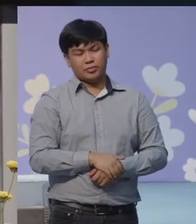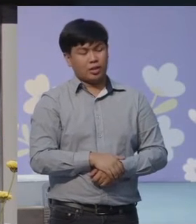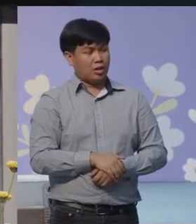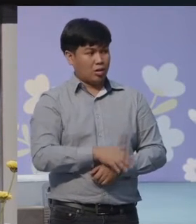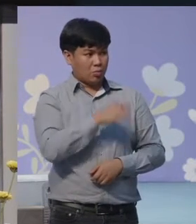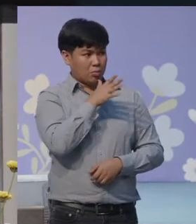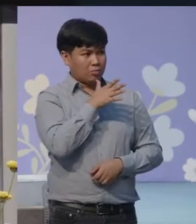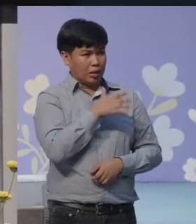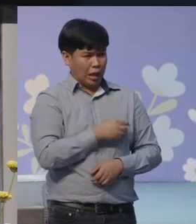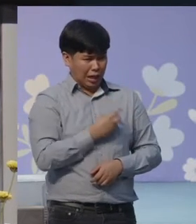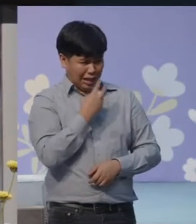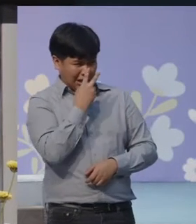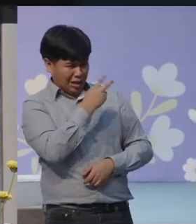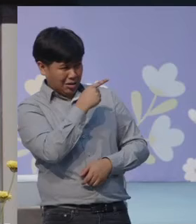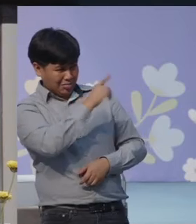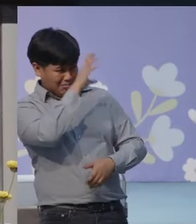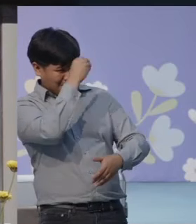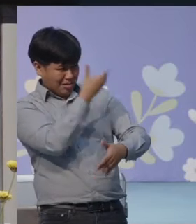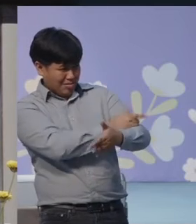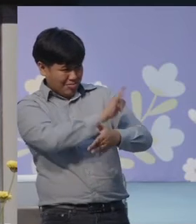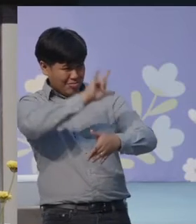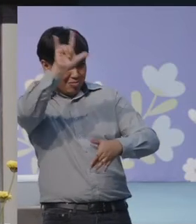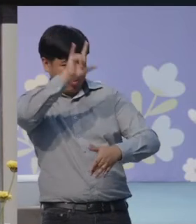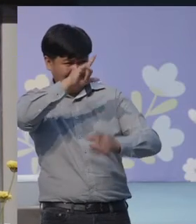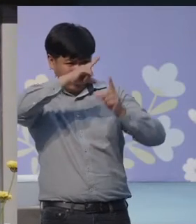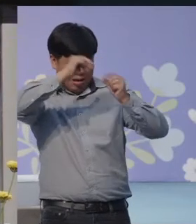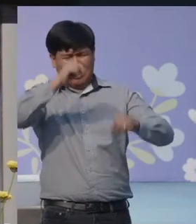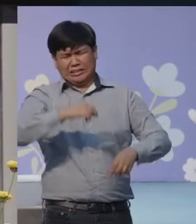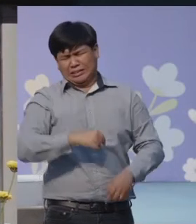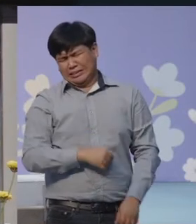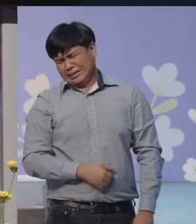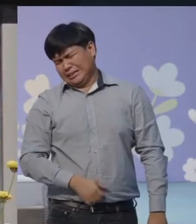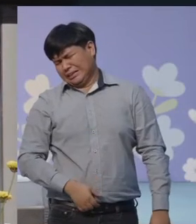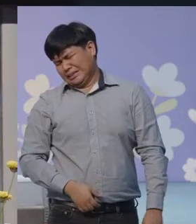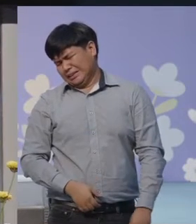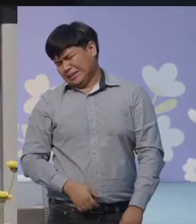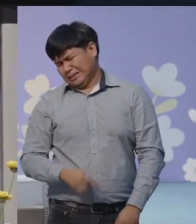nanay. Ako, nasa US na ako noon